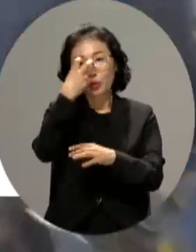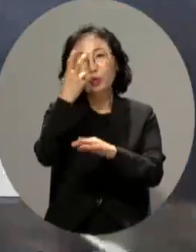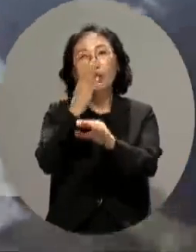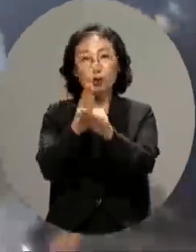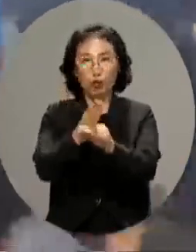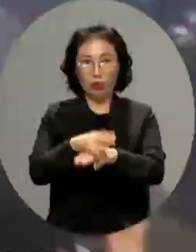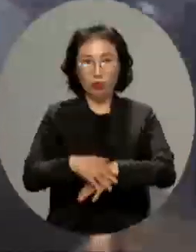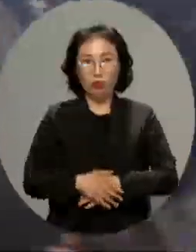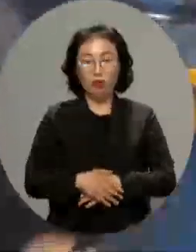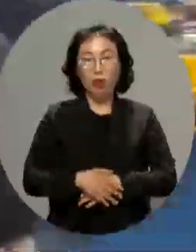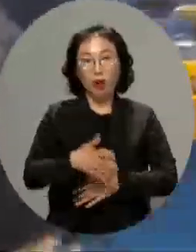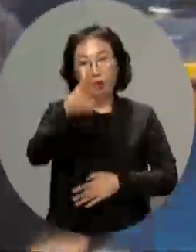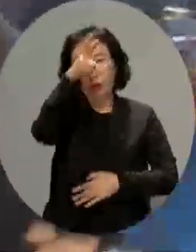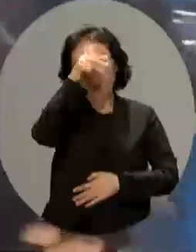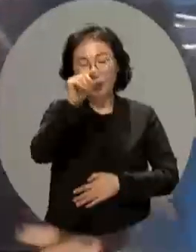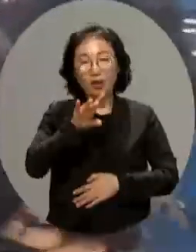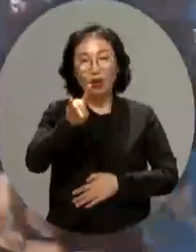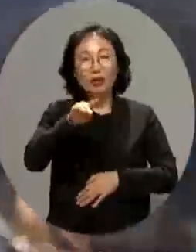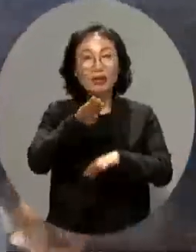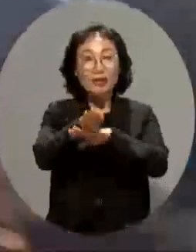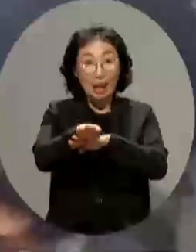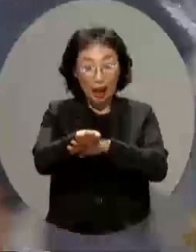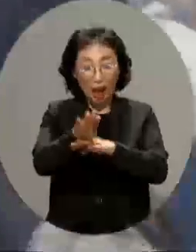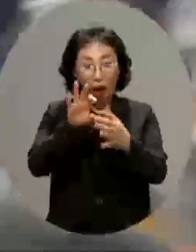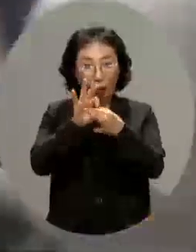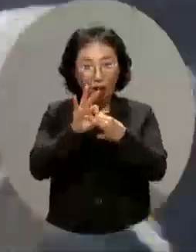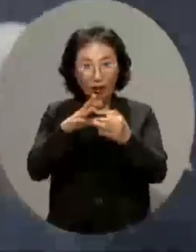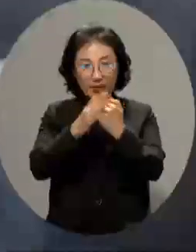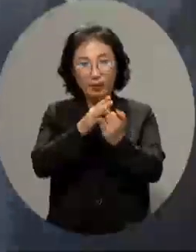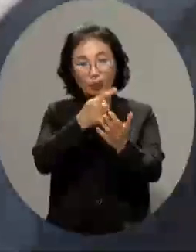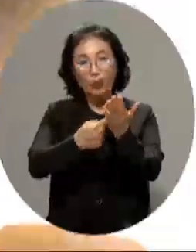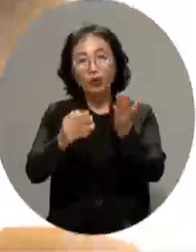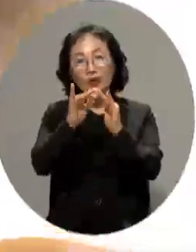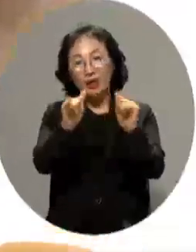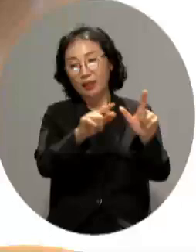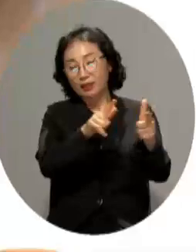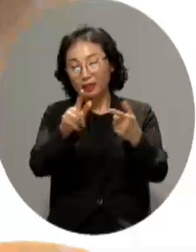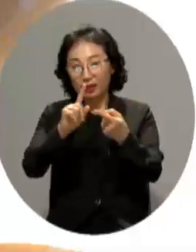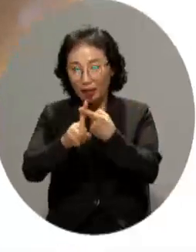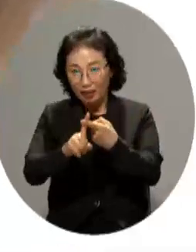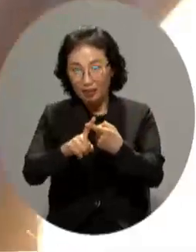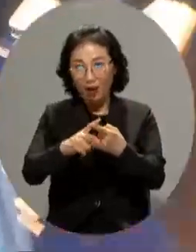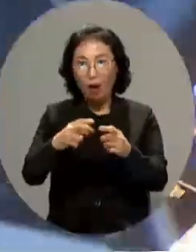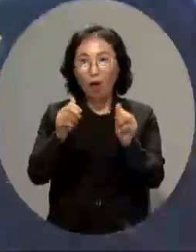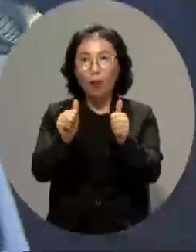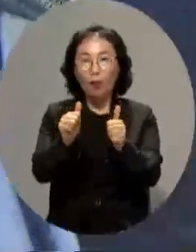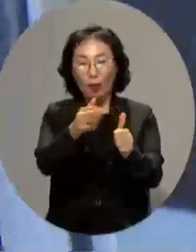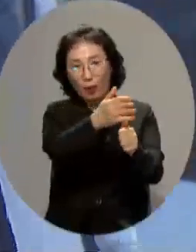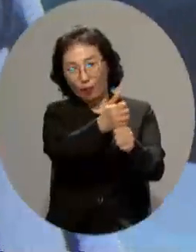거거든요. 경찰은 현대차 끼임 사고 관련 피의자 등을 조만간 검찰에 송치하고